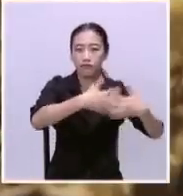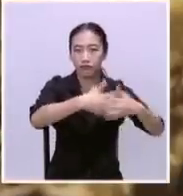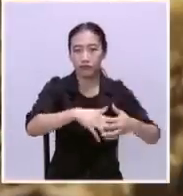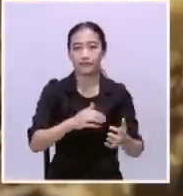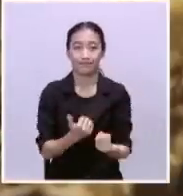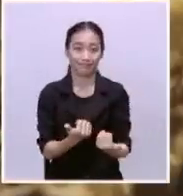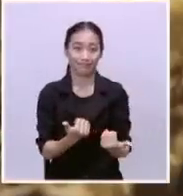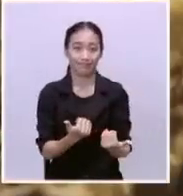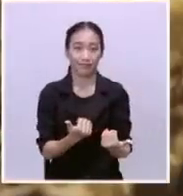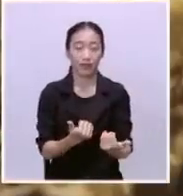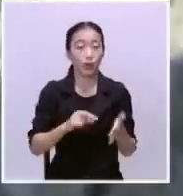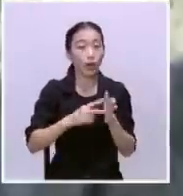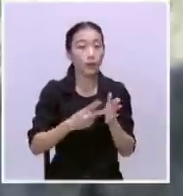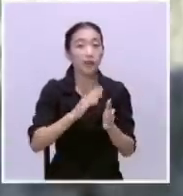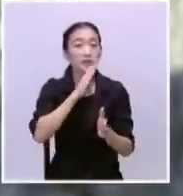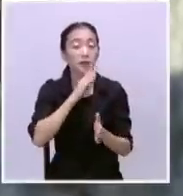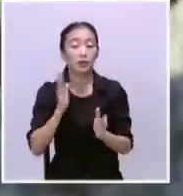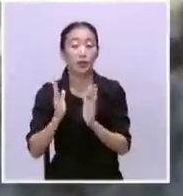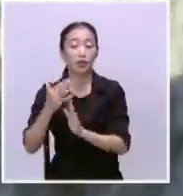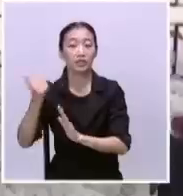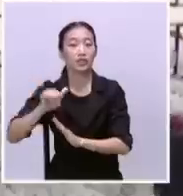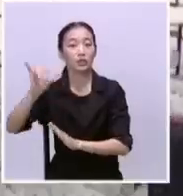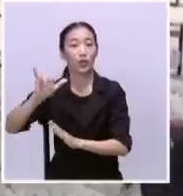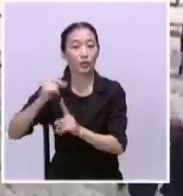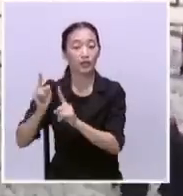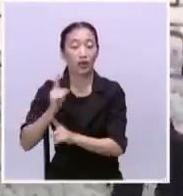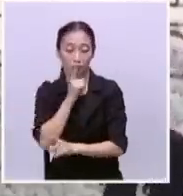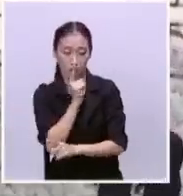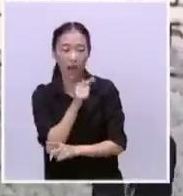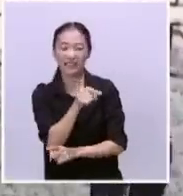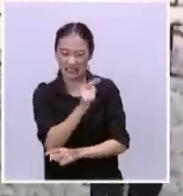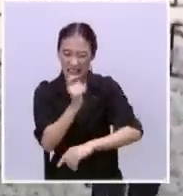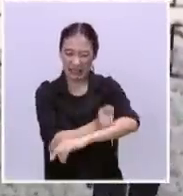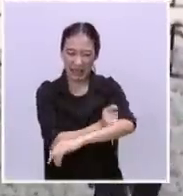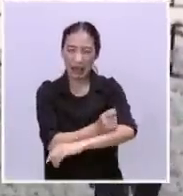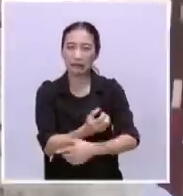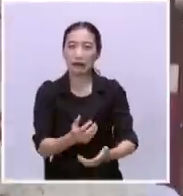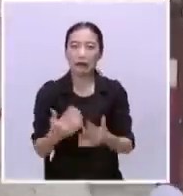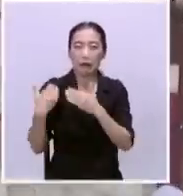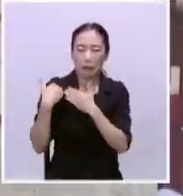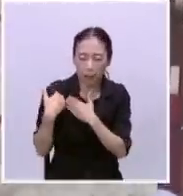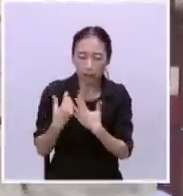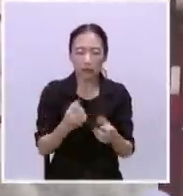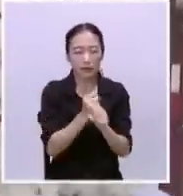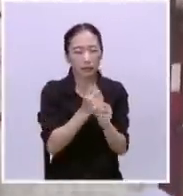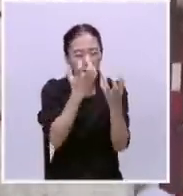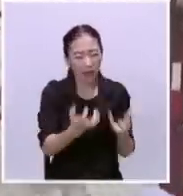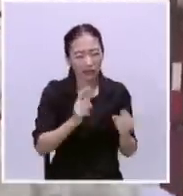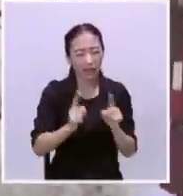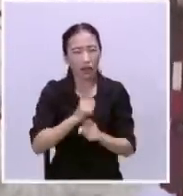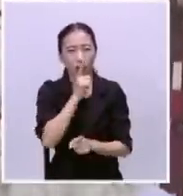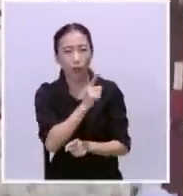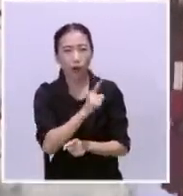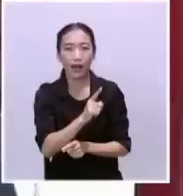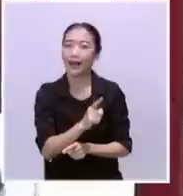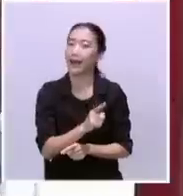มีเครื่องจักรเข้ามาเพราะฉะนั้นการที่ไปกล่าวหาว่ามีการใช้แรงงานหนักนั้นไม่เป็นความจริงแต่อย่างใดและพอกล่าวหาแบบนี้นะคะทำ